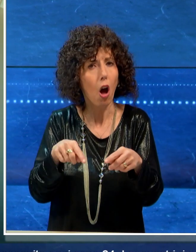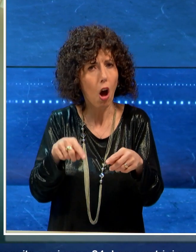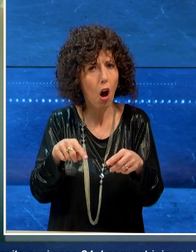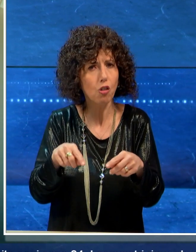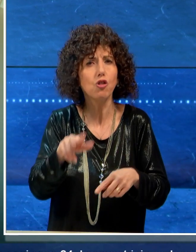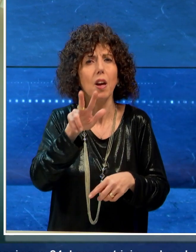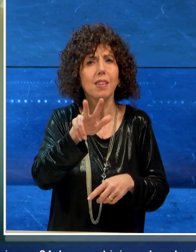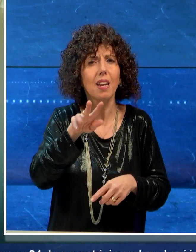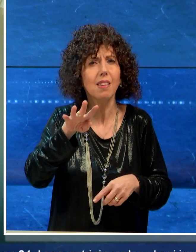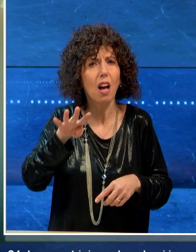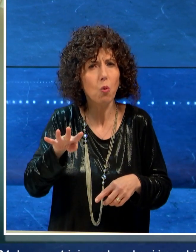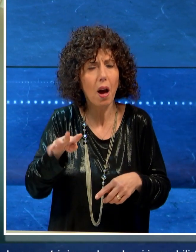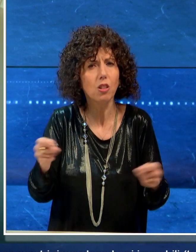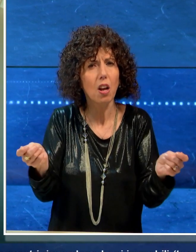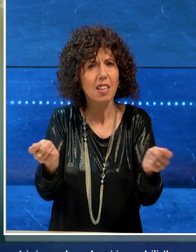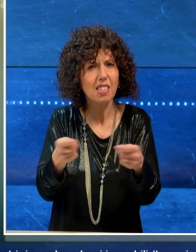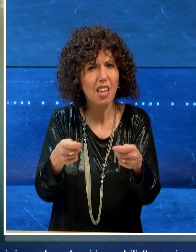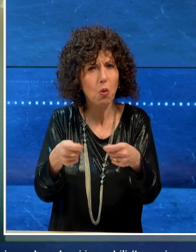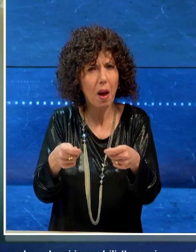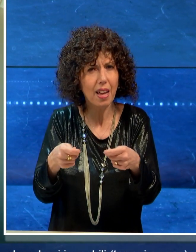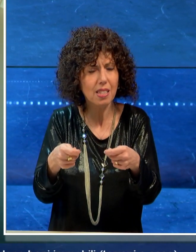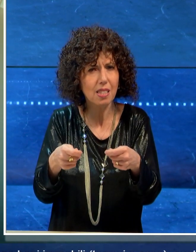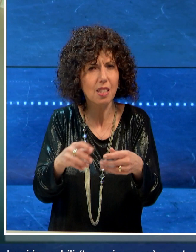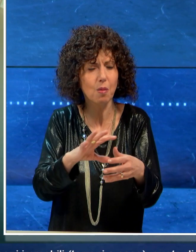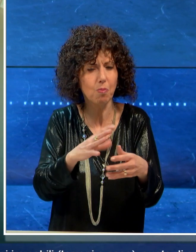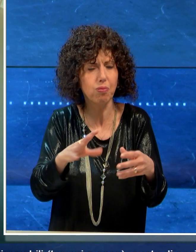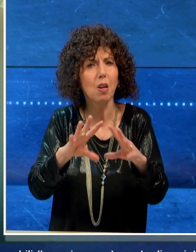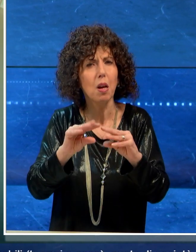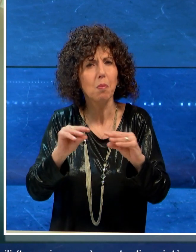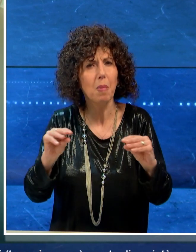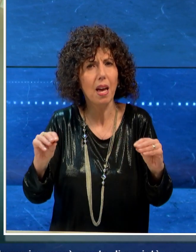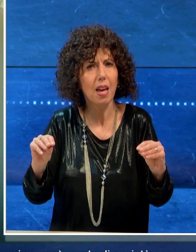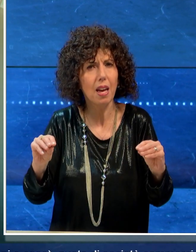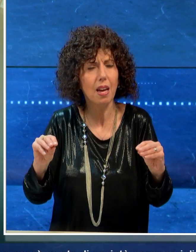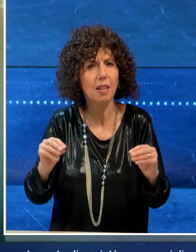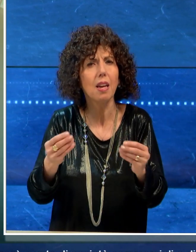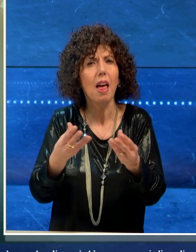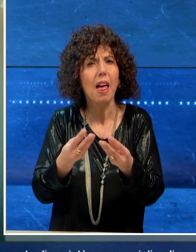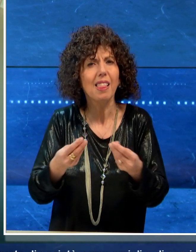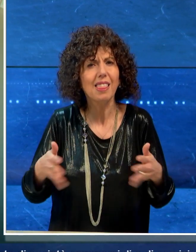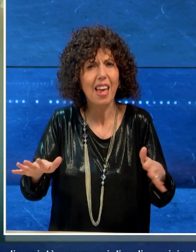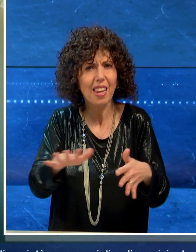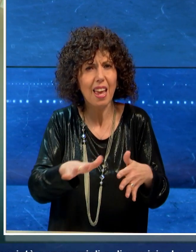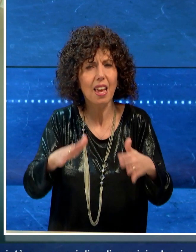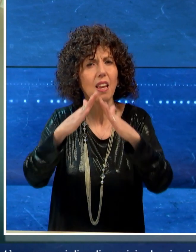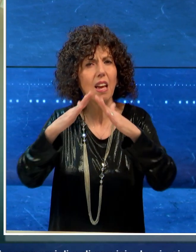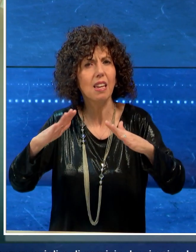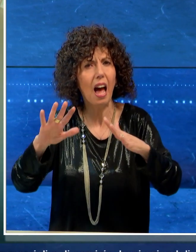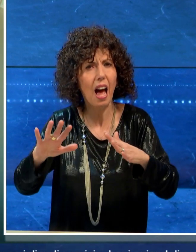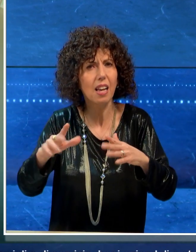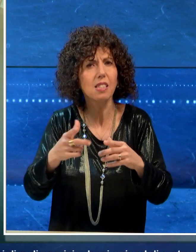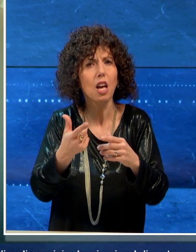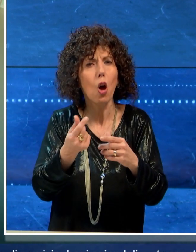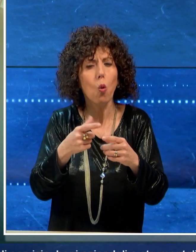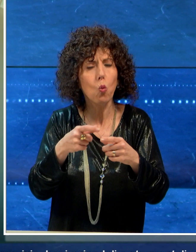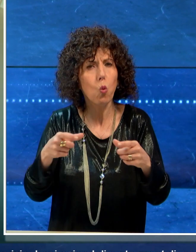sono 34 e i sequestri riguardano beni immobili terreni e case quote